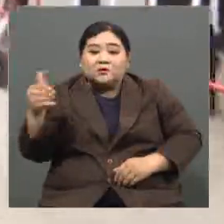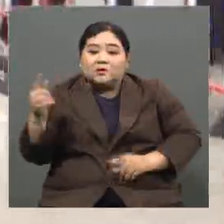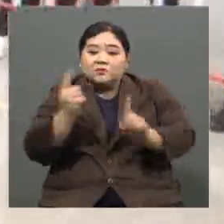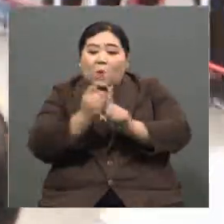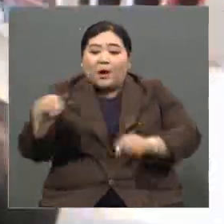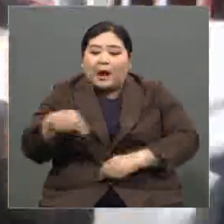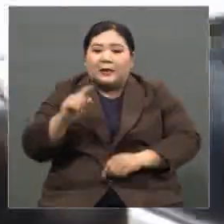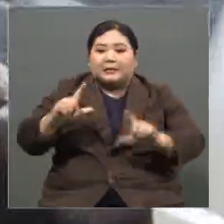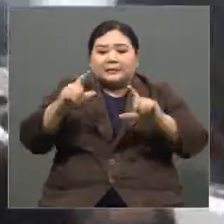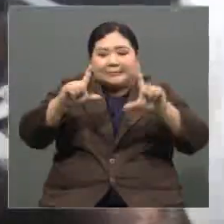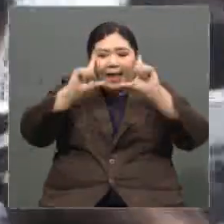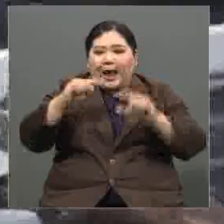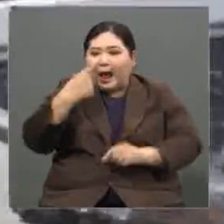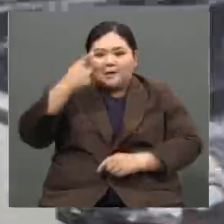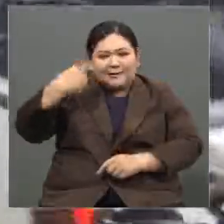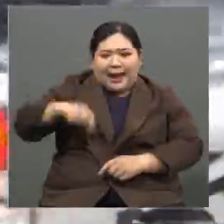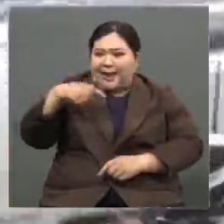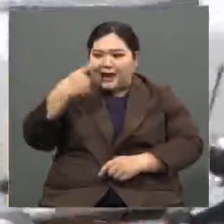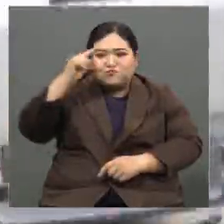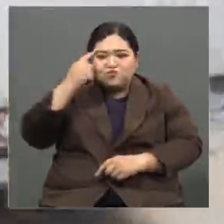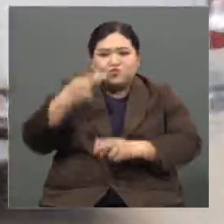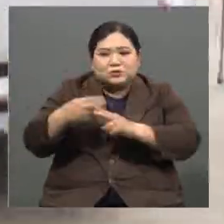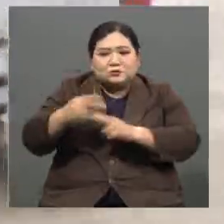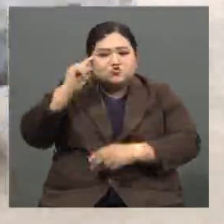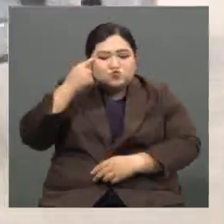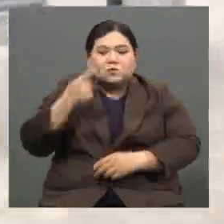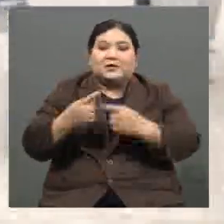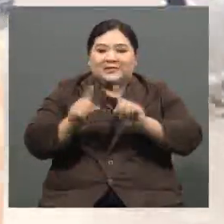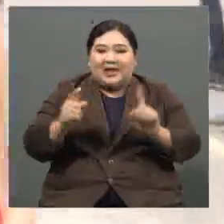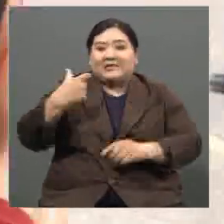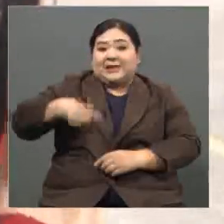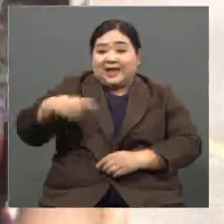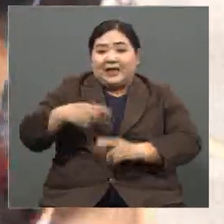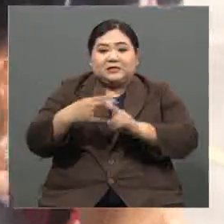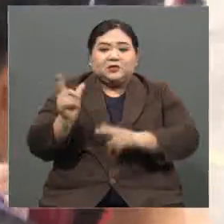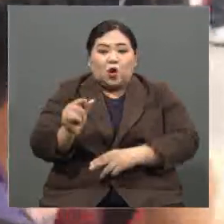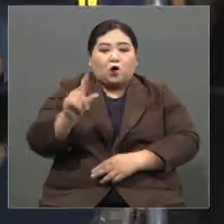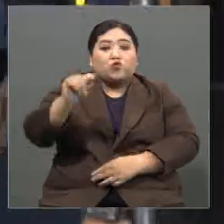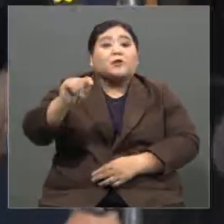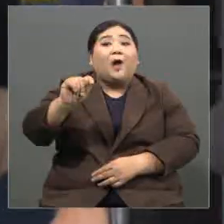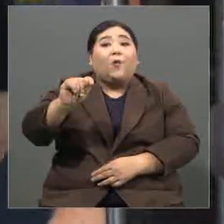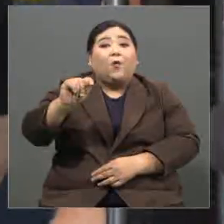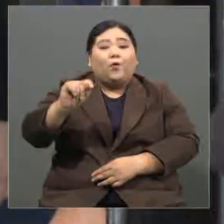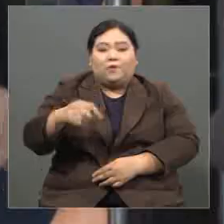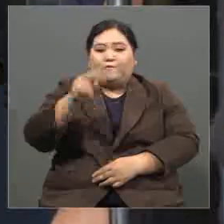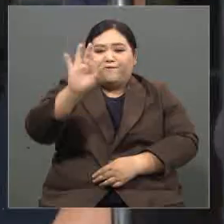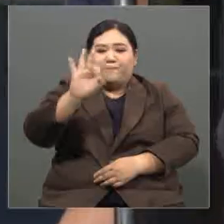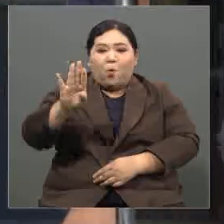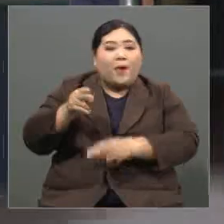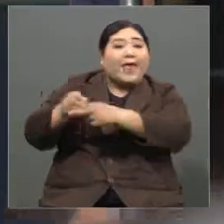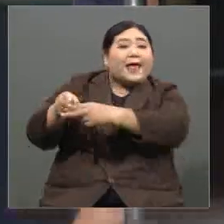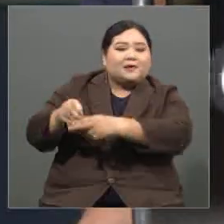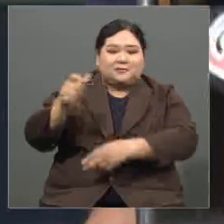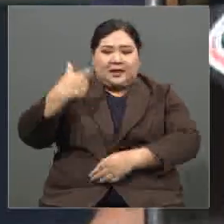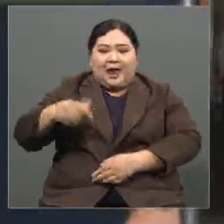ใครนะแต่ว่าในเพจ Facebookของทนายตเต่าบอกอย่างงี้แล้วกันเพจ Facebookของทนายตเต่าเนี่ยเขาเขียนเองเลยกรณีนี้